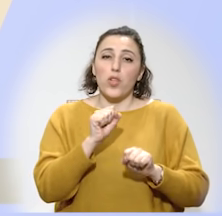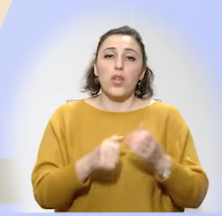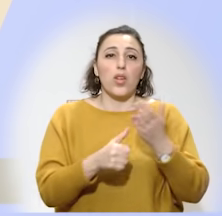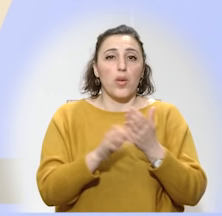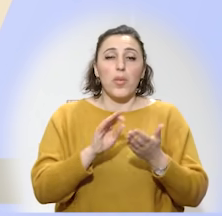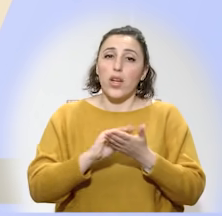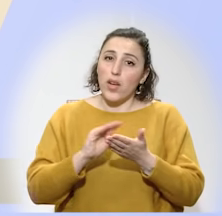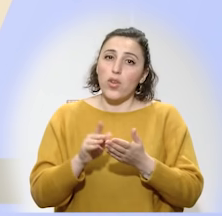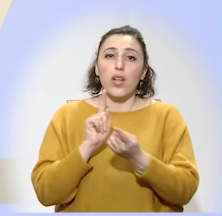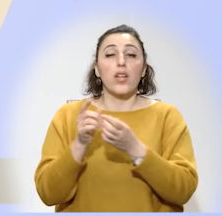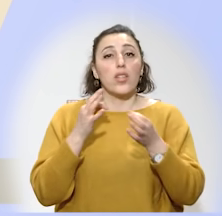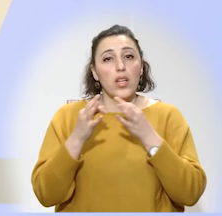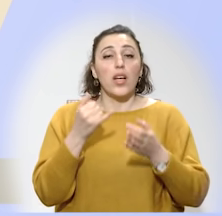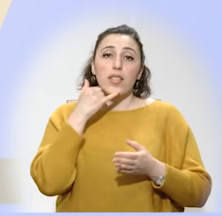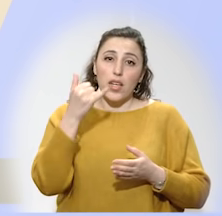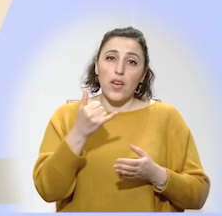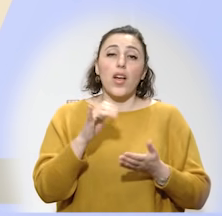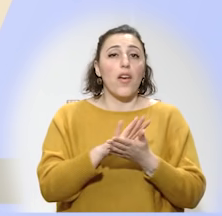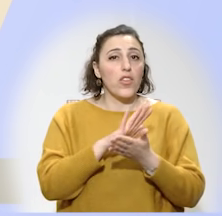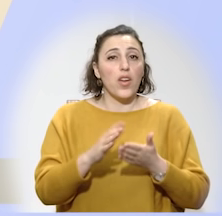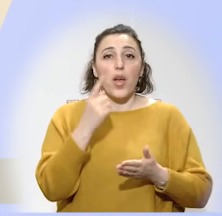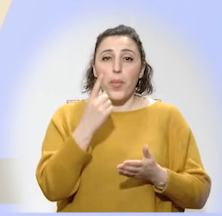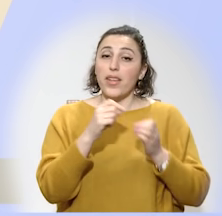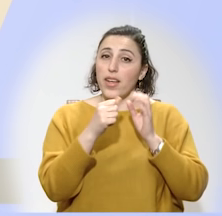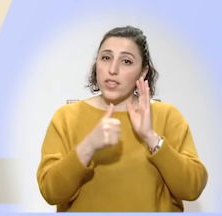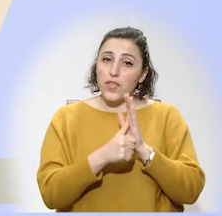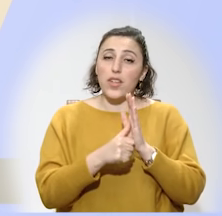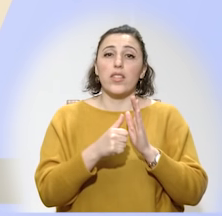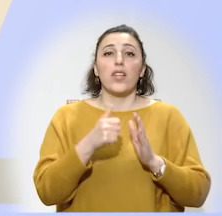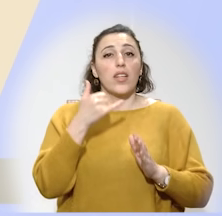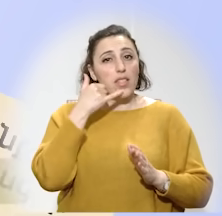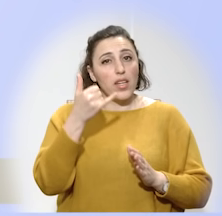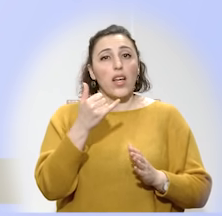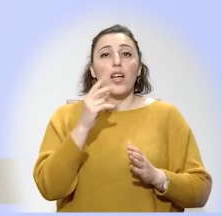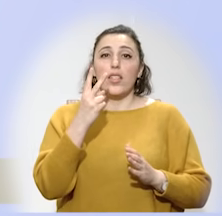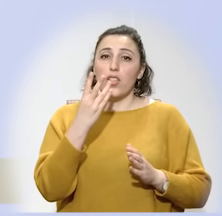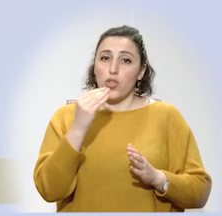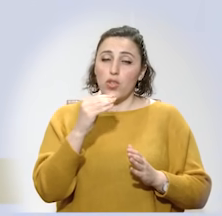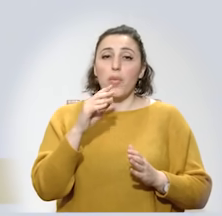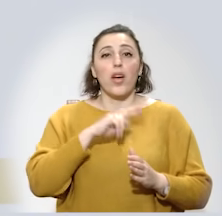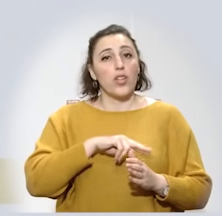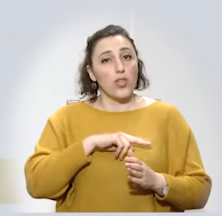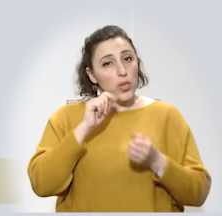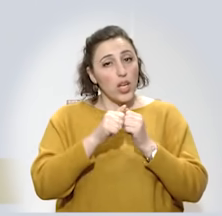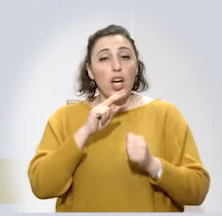պաշտպանի աջակցությունն ինչպես գրավոր, այնպես էլ բանավոր, զանգահարելով անվճար 116 շուրջօրյա թեժգծին։